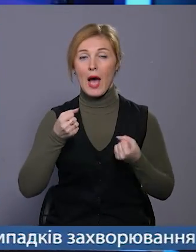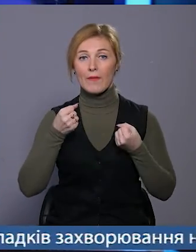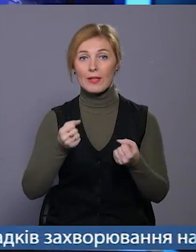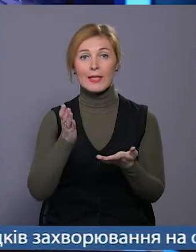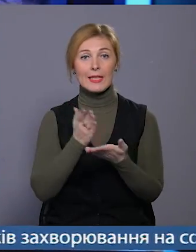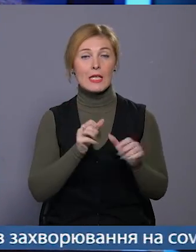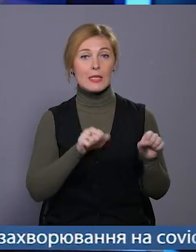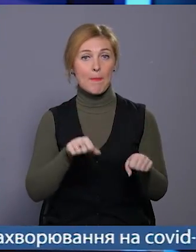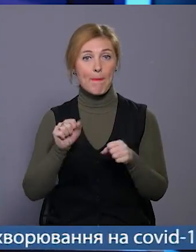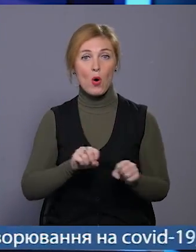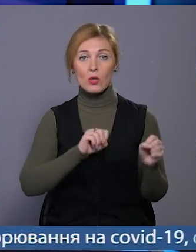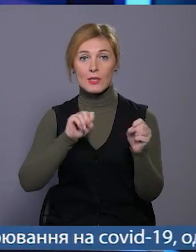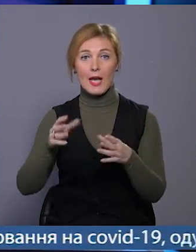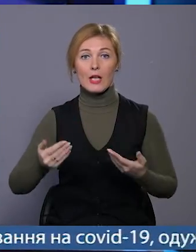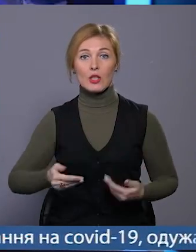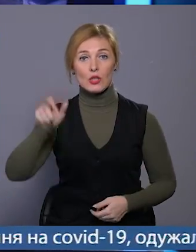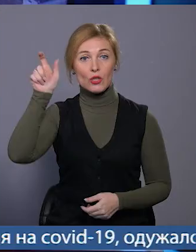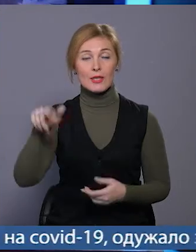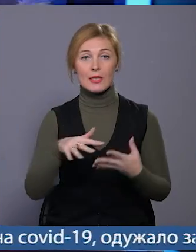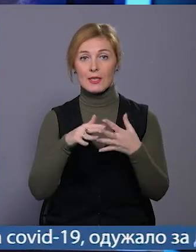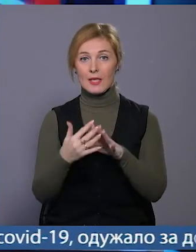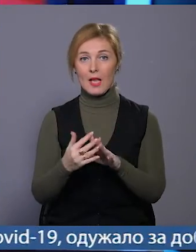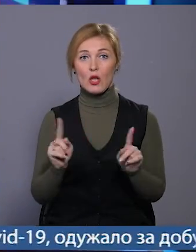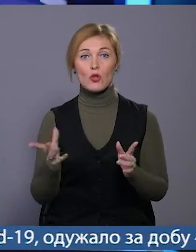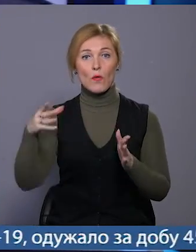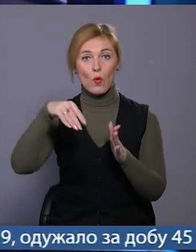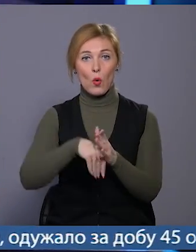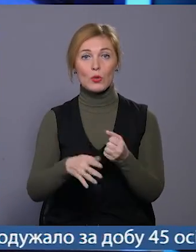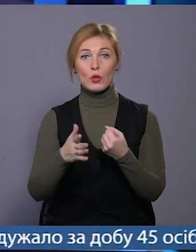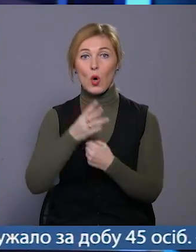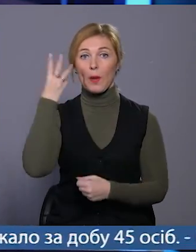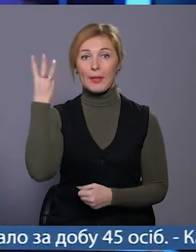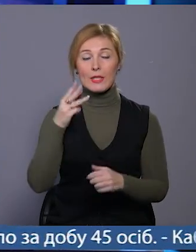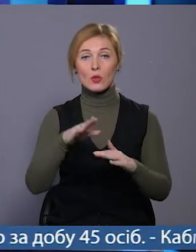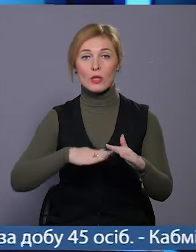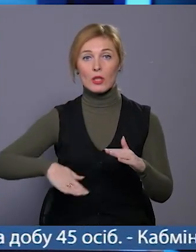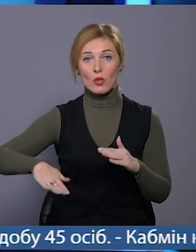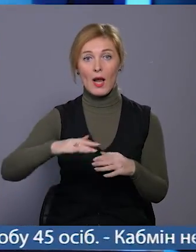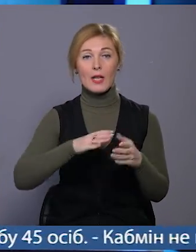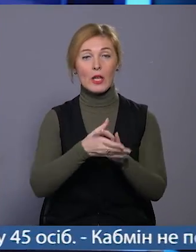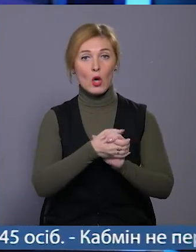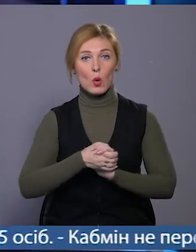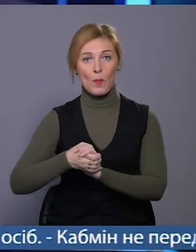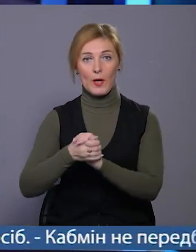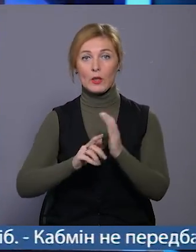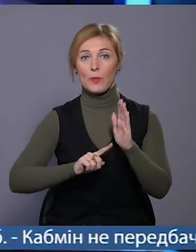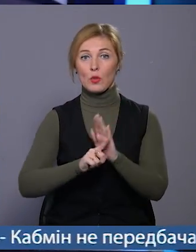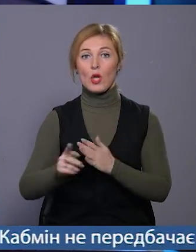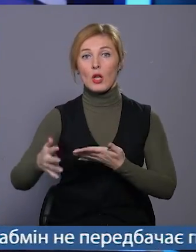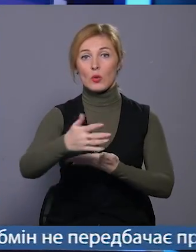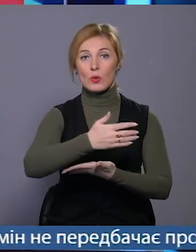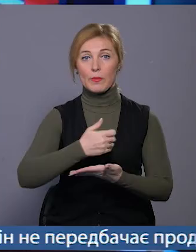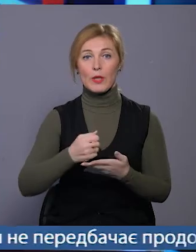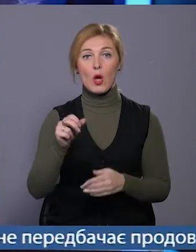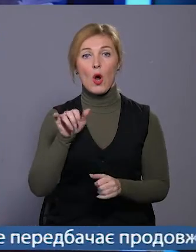змогу здати і мешканці 10 населених пунктів, що входять до Хмельницької територіальної громади. Розпочали збір небезпечного сміття